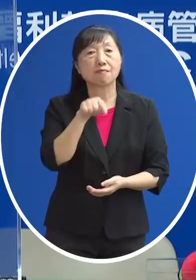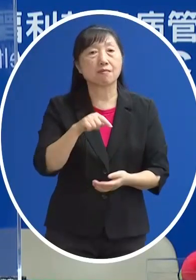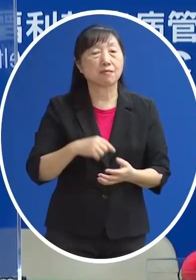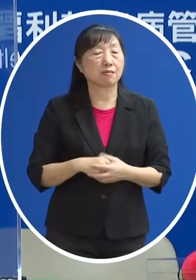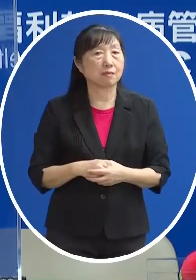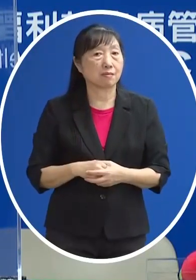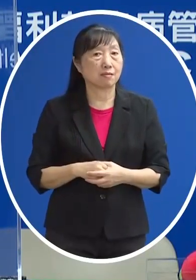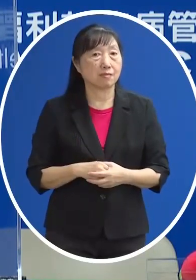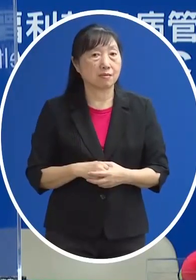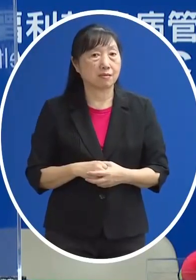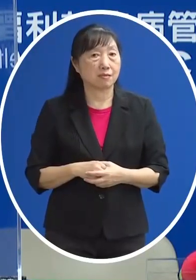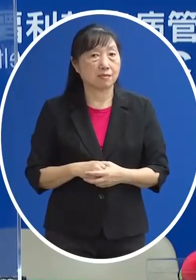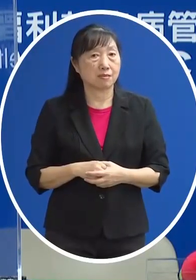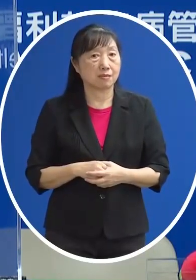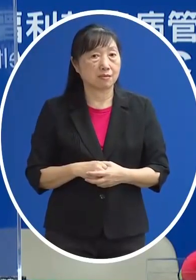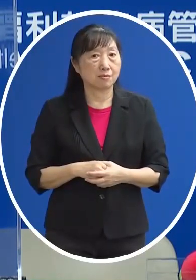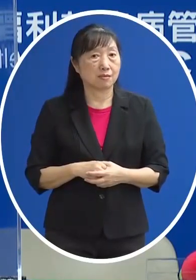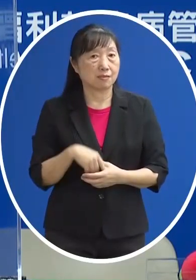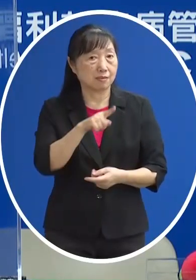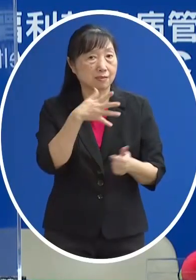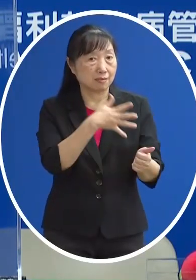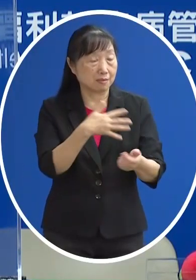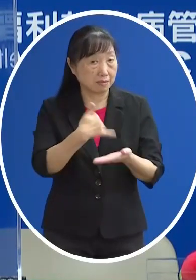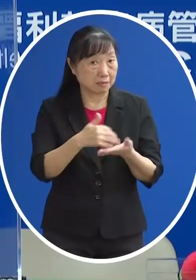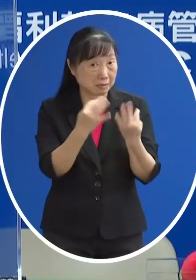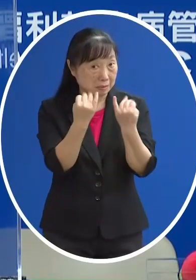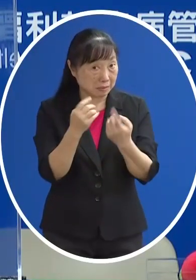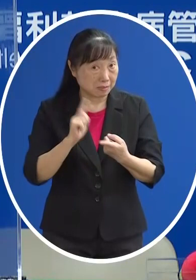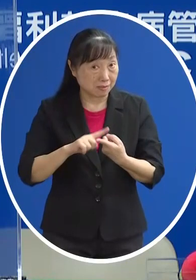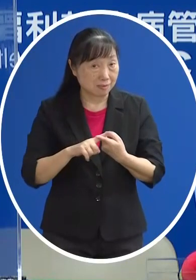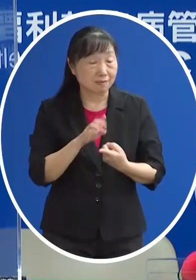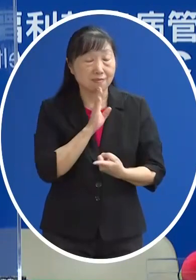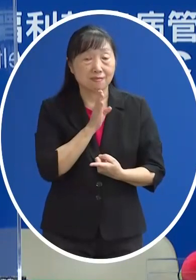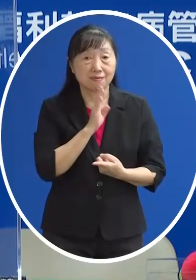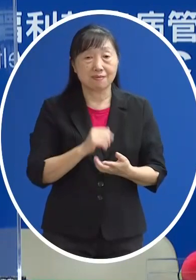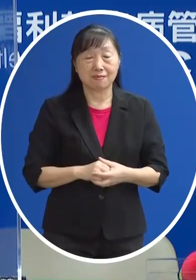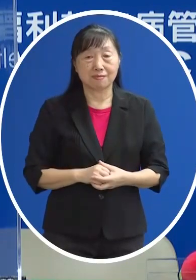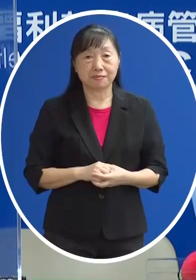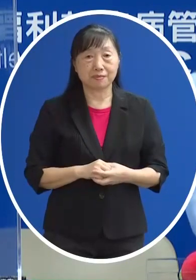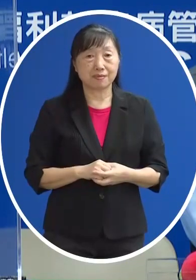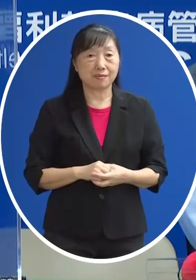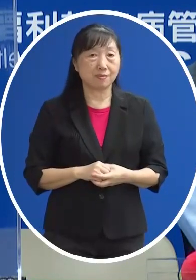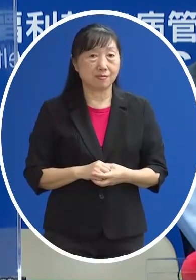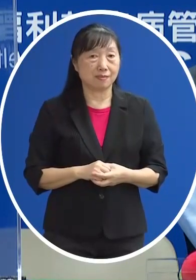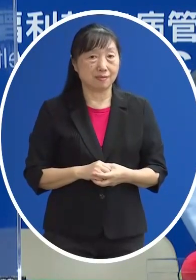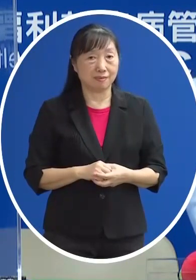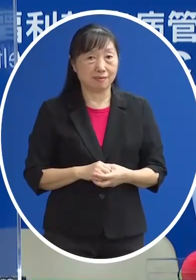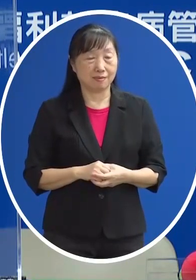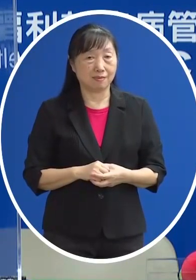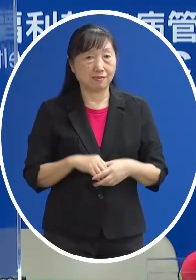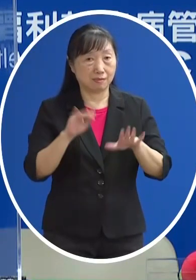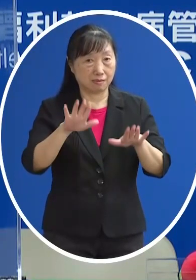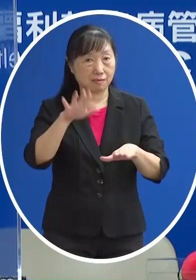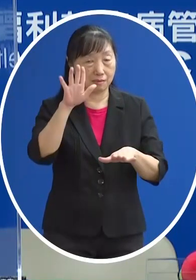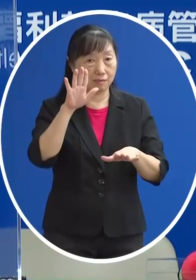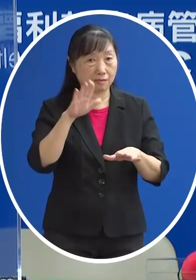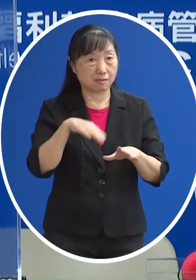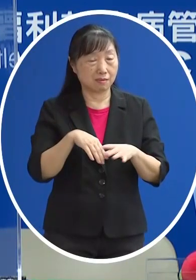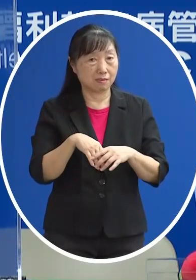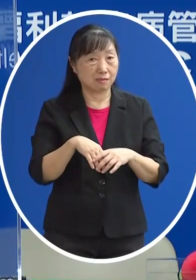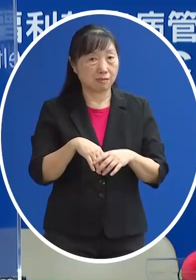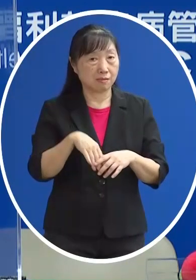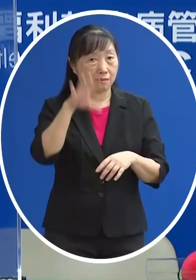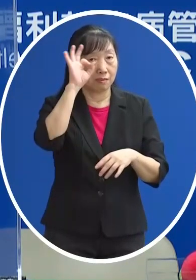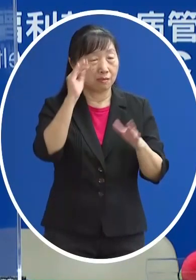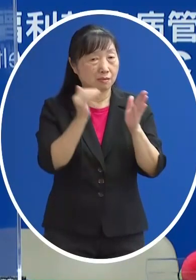应该没有错嘛？哈，好，应该没有错。好，那再讲，就是我今天有看到就是相关的一些